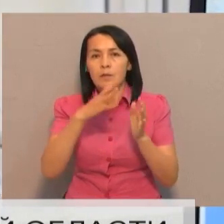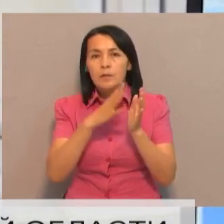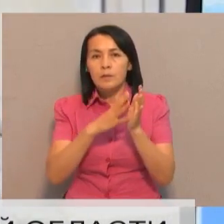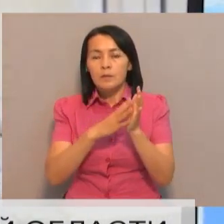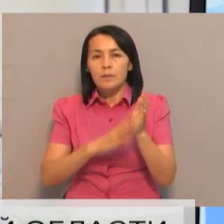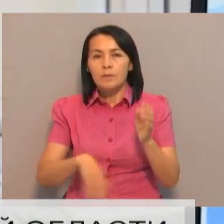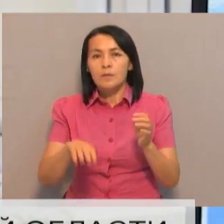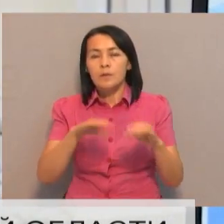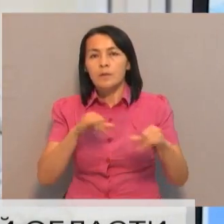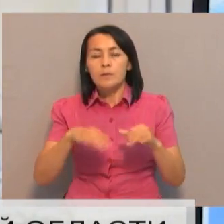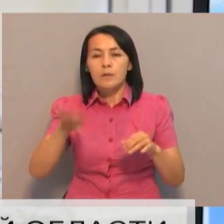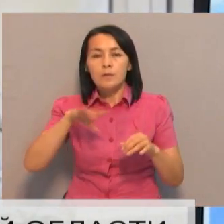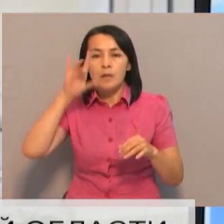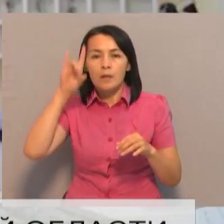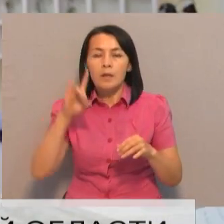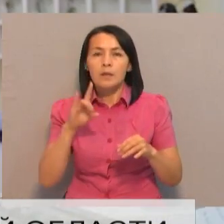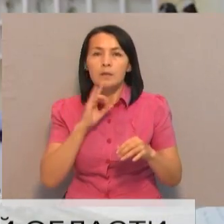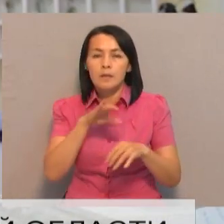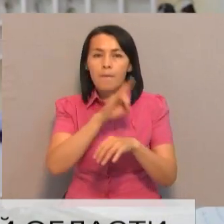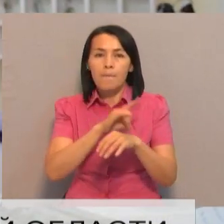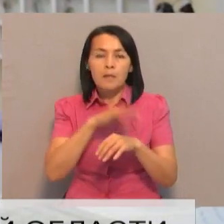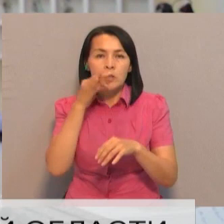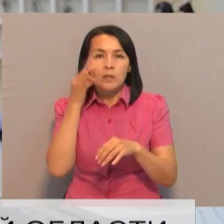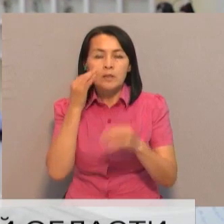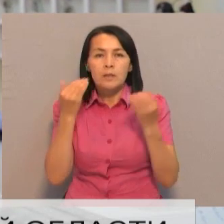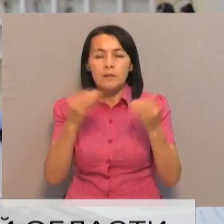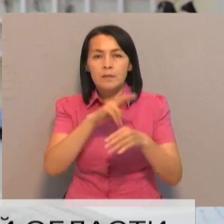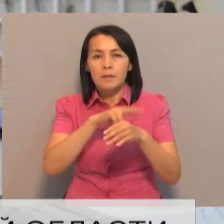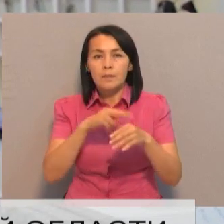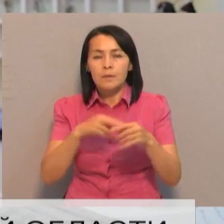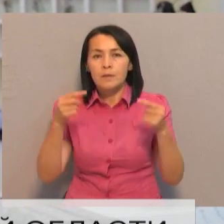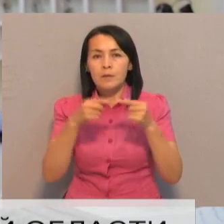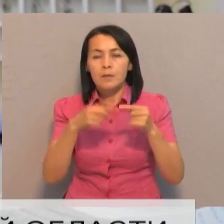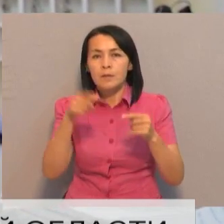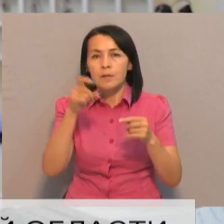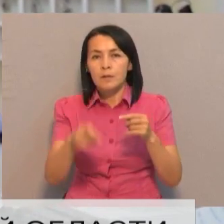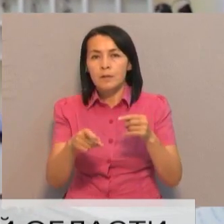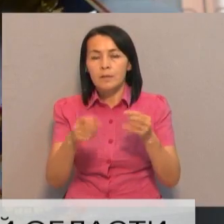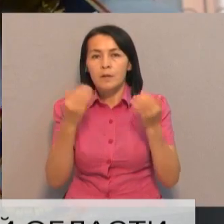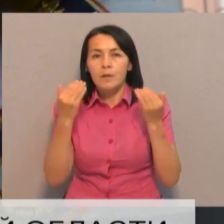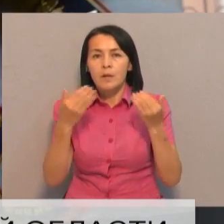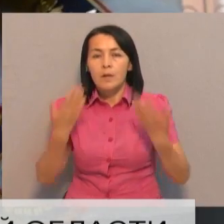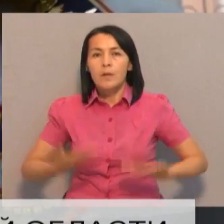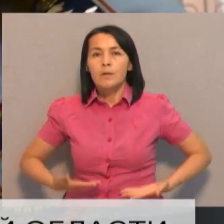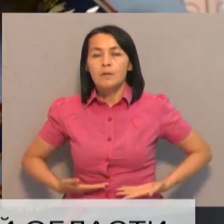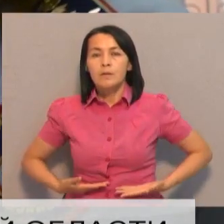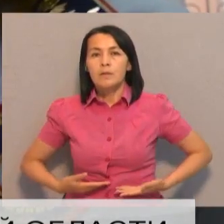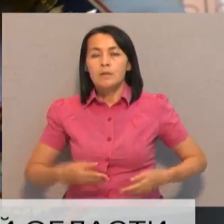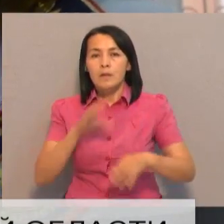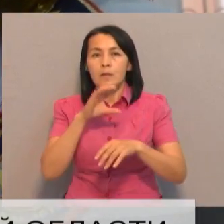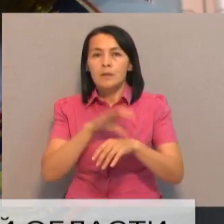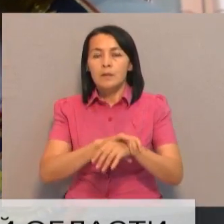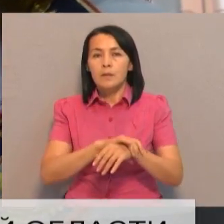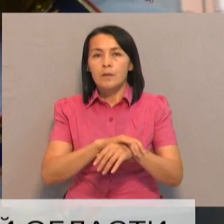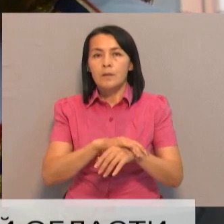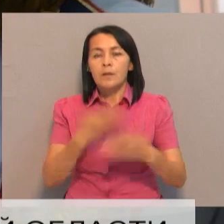190 Уголовного кодекса Республики Казахстан «Мошенничество». Полицейские установили подозреваемую по месту жительства. Ей